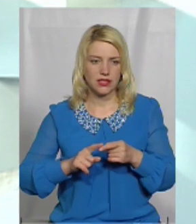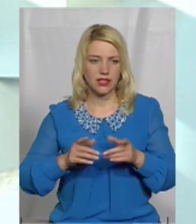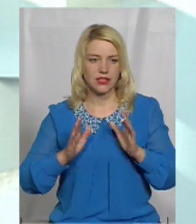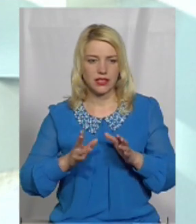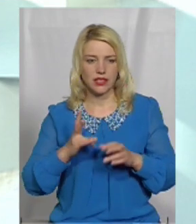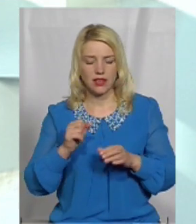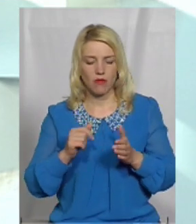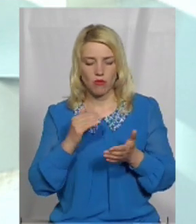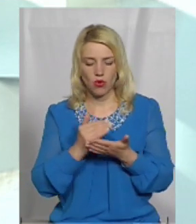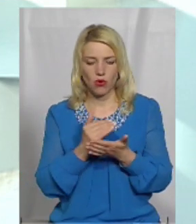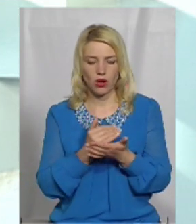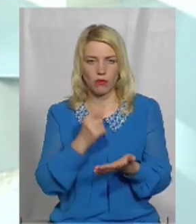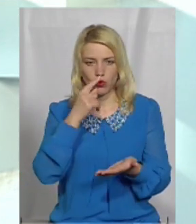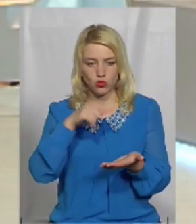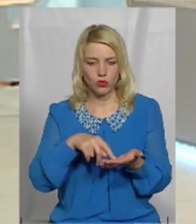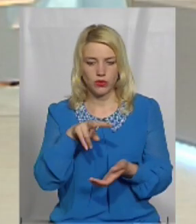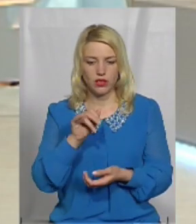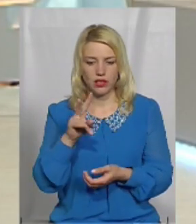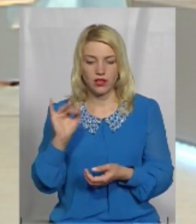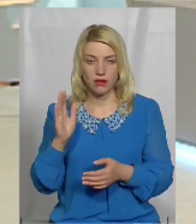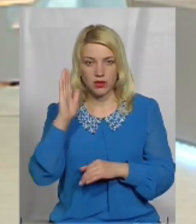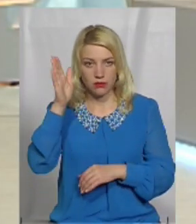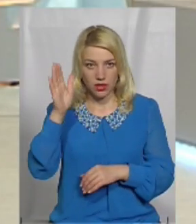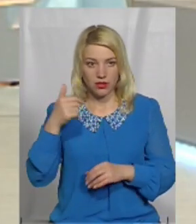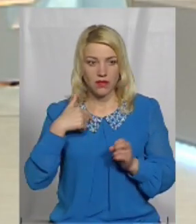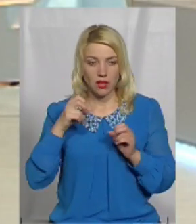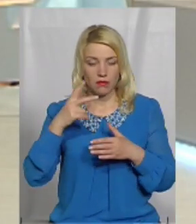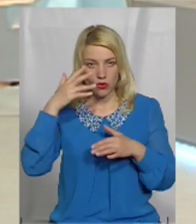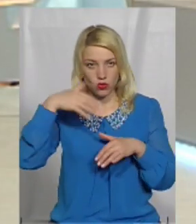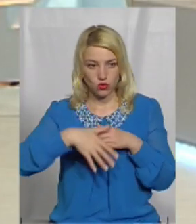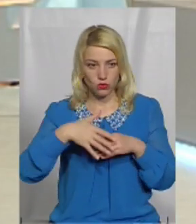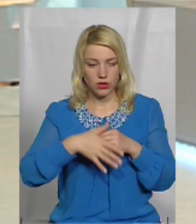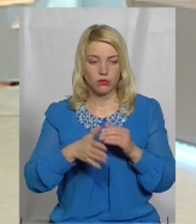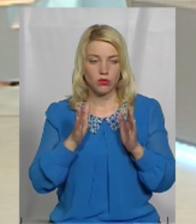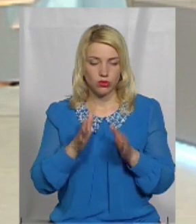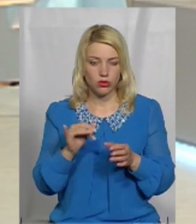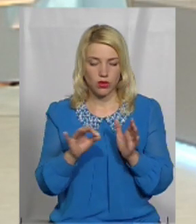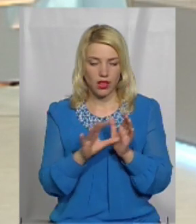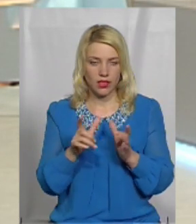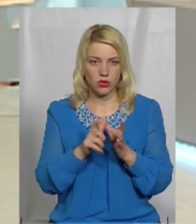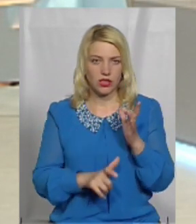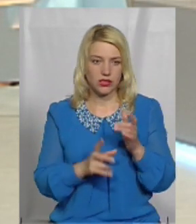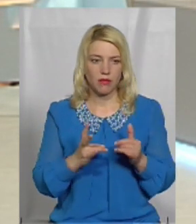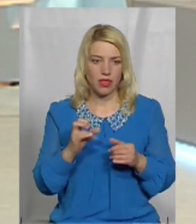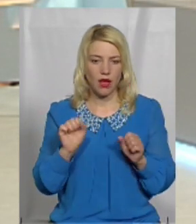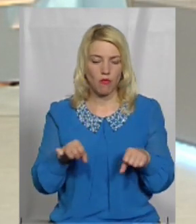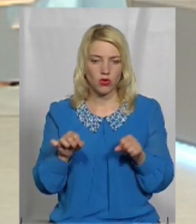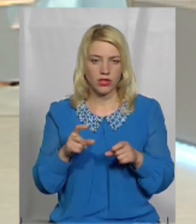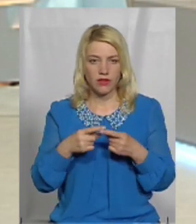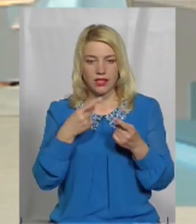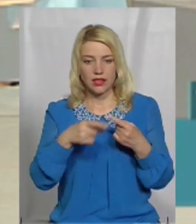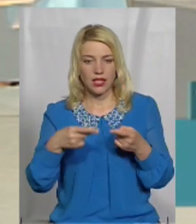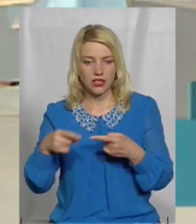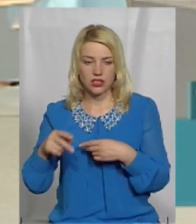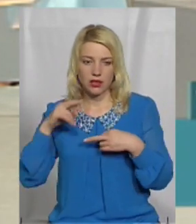на програму «Доступні ліки». В перспективі, так як ми розуміємо, буде і електронний рецепт на, можливо, і на